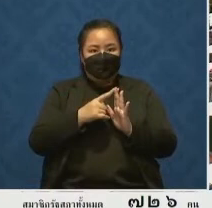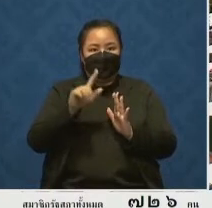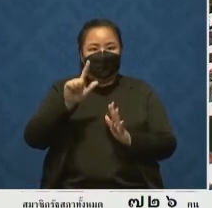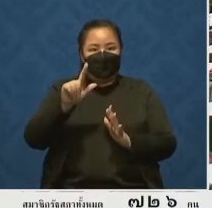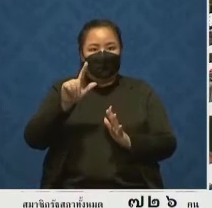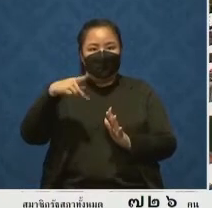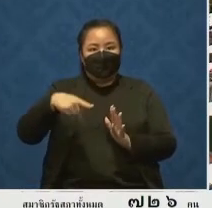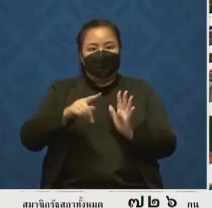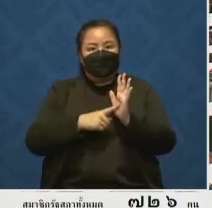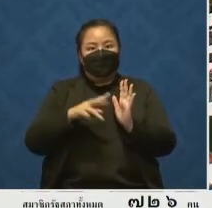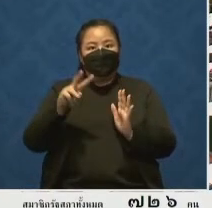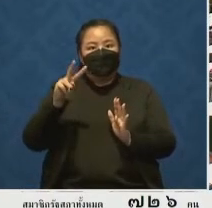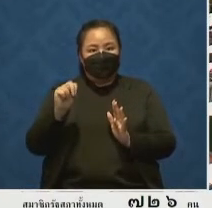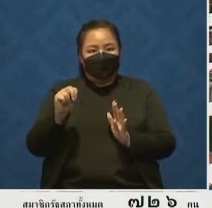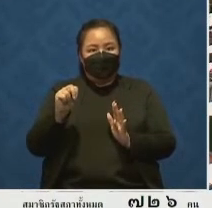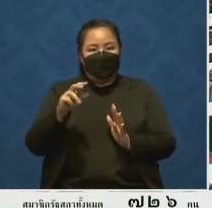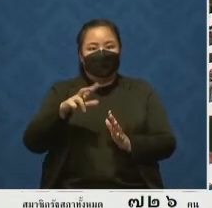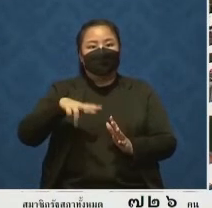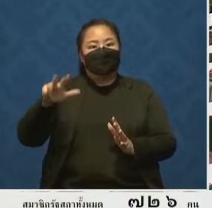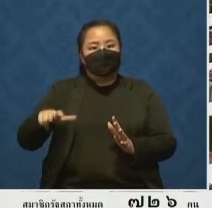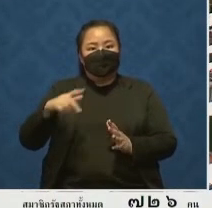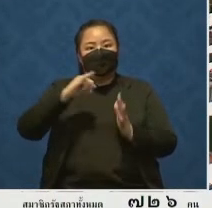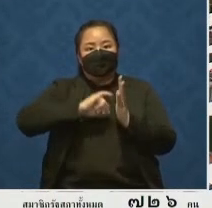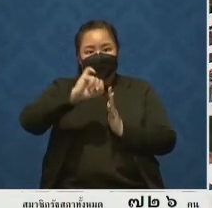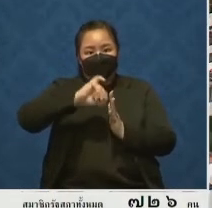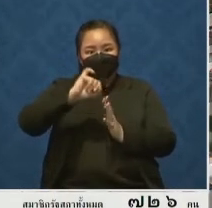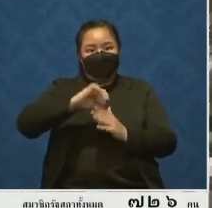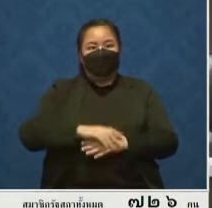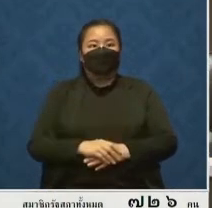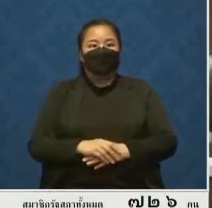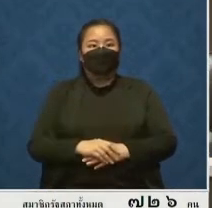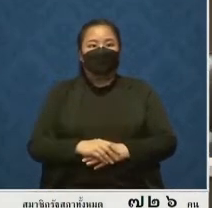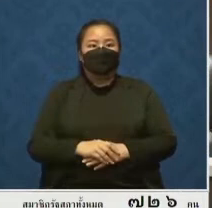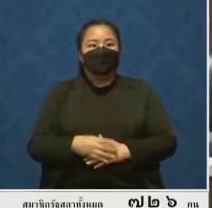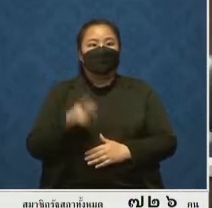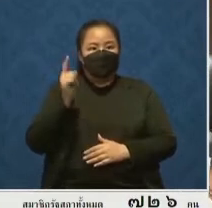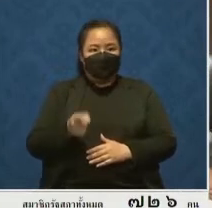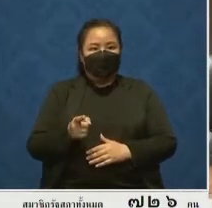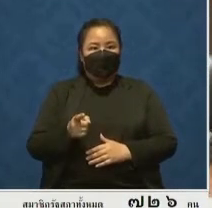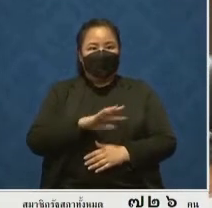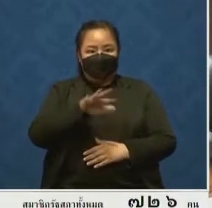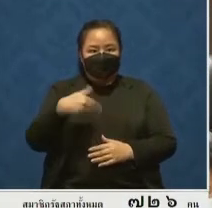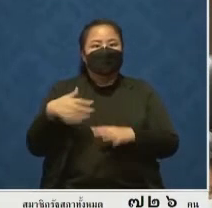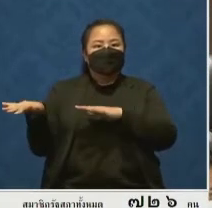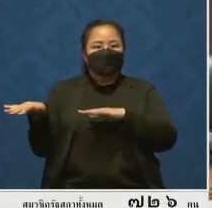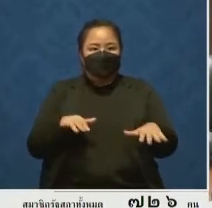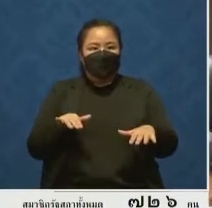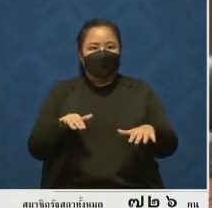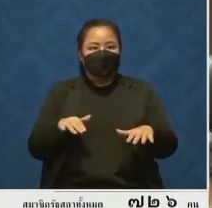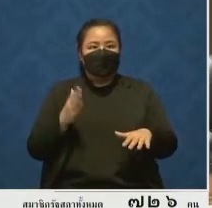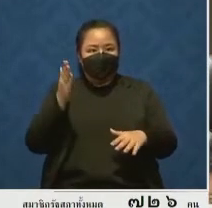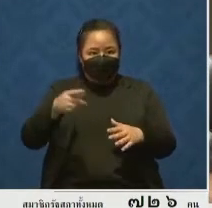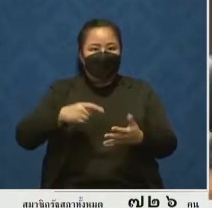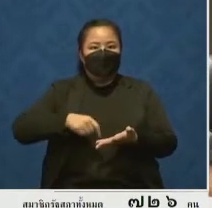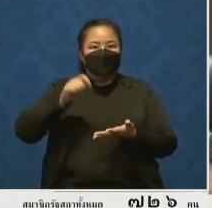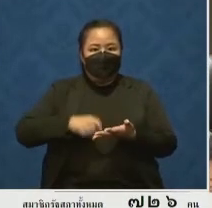ฐสภาครับยืนยันครับพรรคร่วมฝ่ายค้านเราพร้อมครับก็ขอให้เดินหน้าลงมติในประเด็นแรกนะครับเพราะว่าเราก็ร